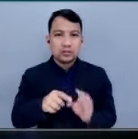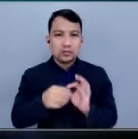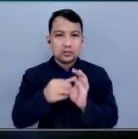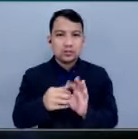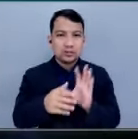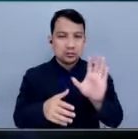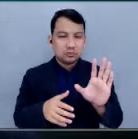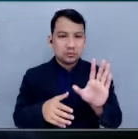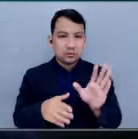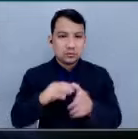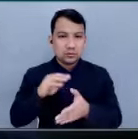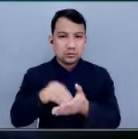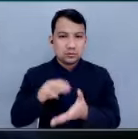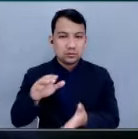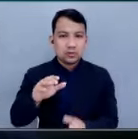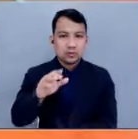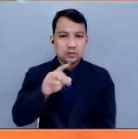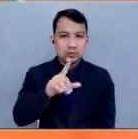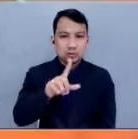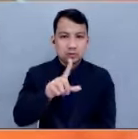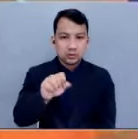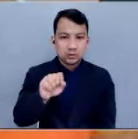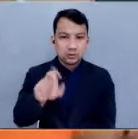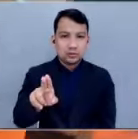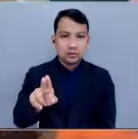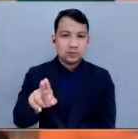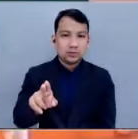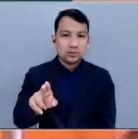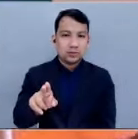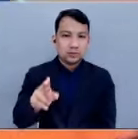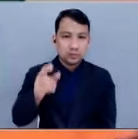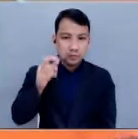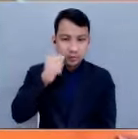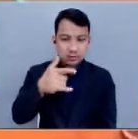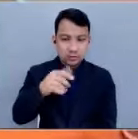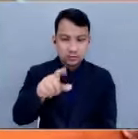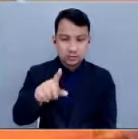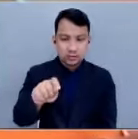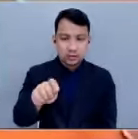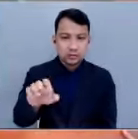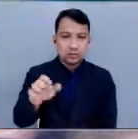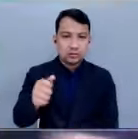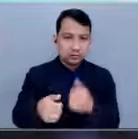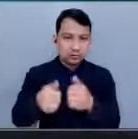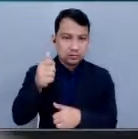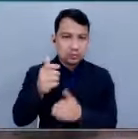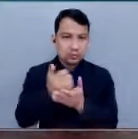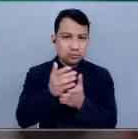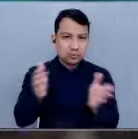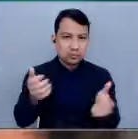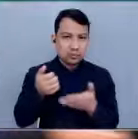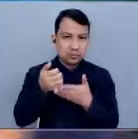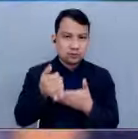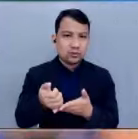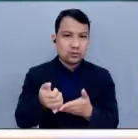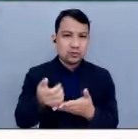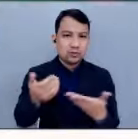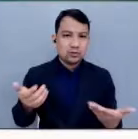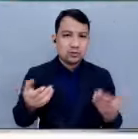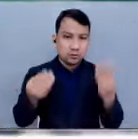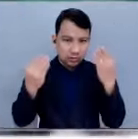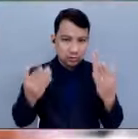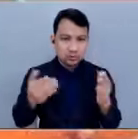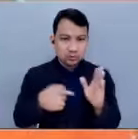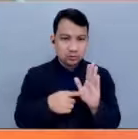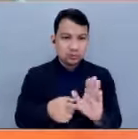middle blocker ng De La Salle Lady Spikers na si Thea Gagate. Sakaling matuloy, malaking tulong ito lalo't wala silang naipanalong